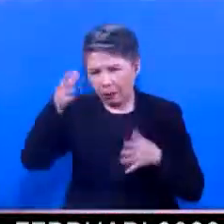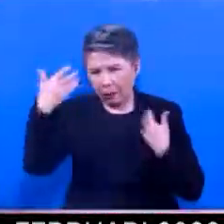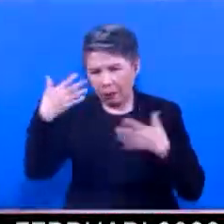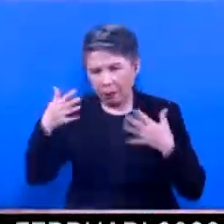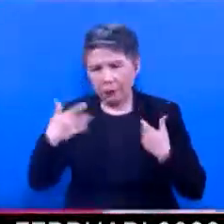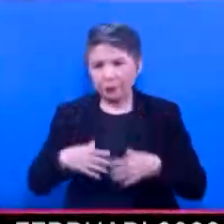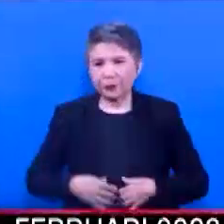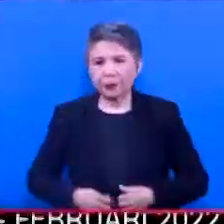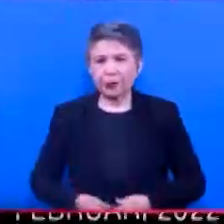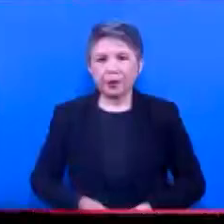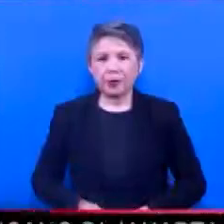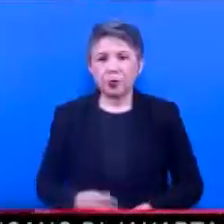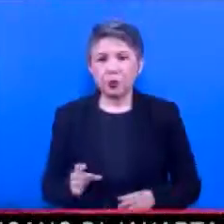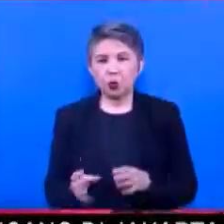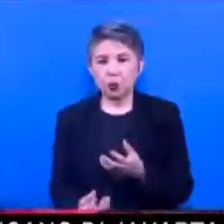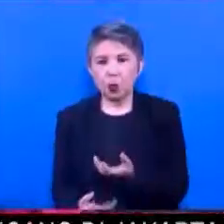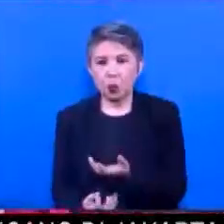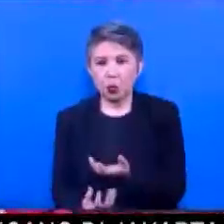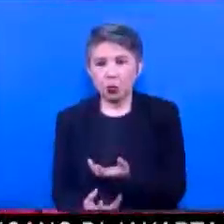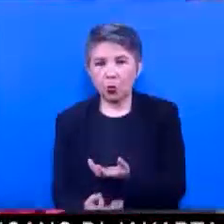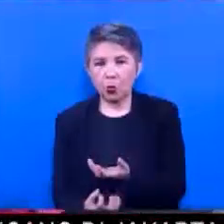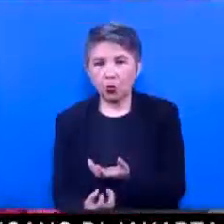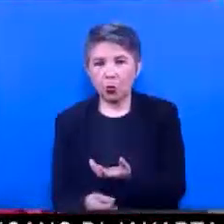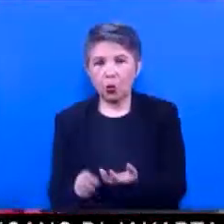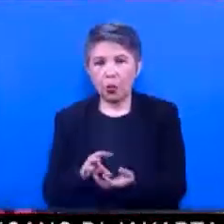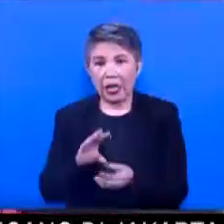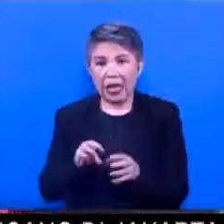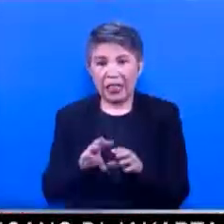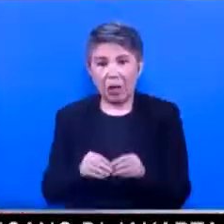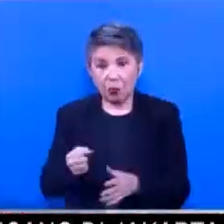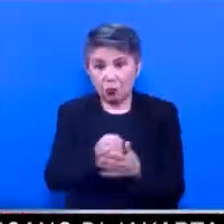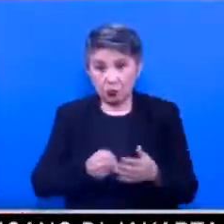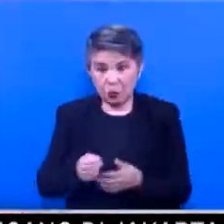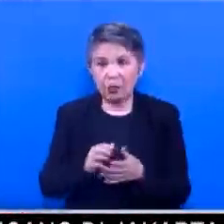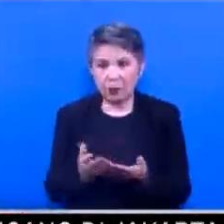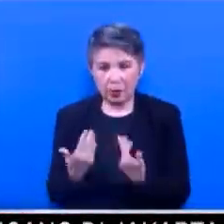cukup untuk mendidihkan atau memasak tahu yang sudah digiling tadi.